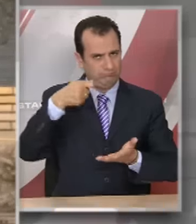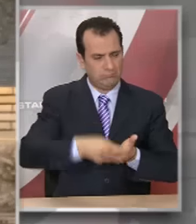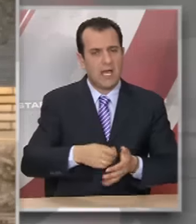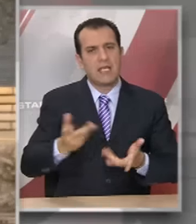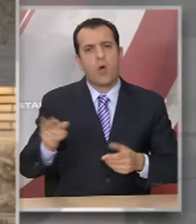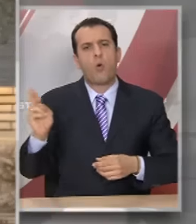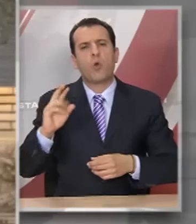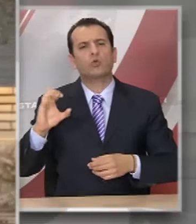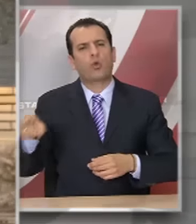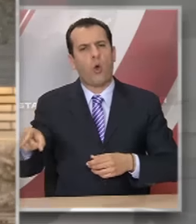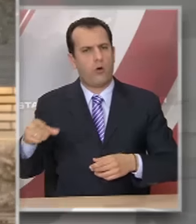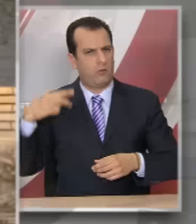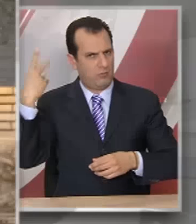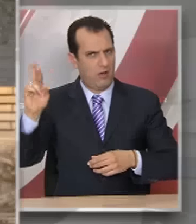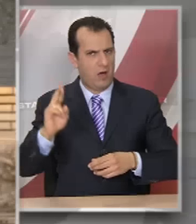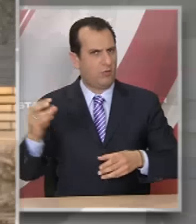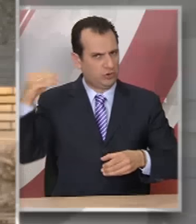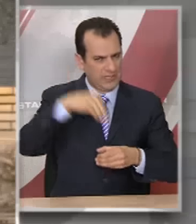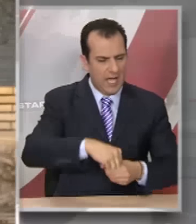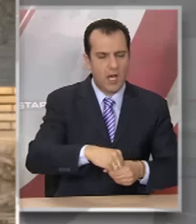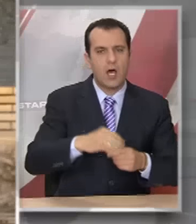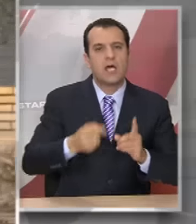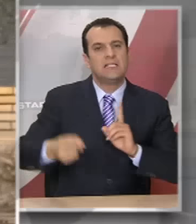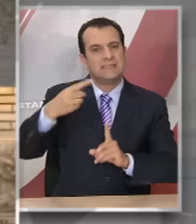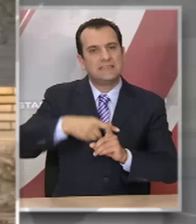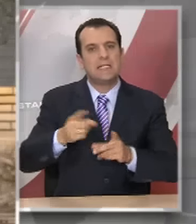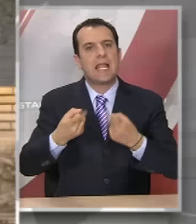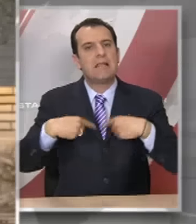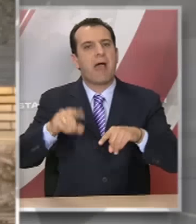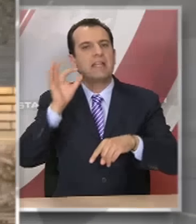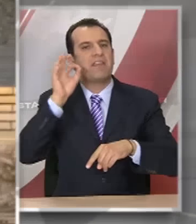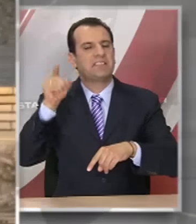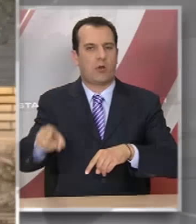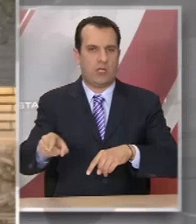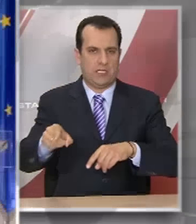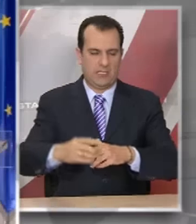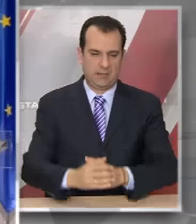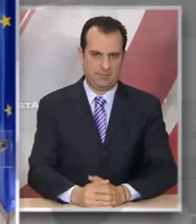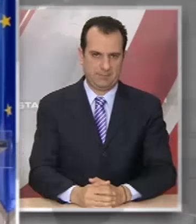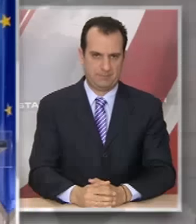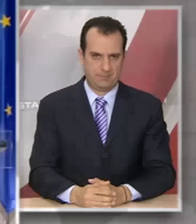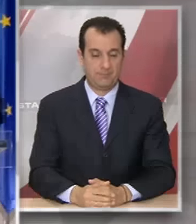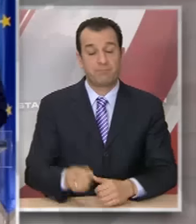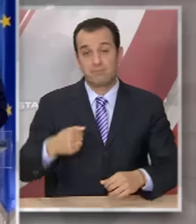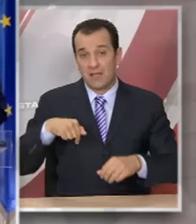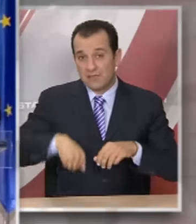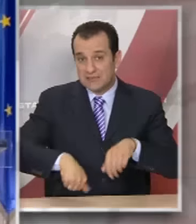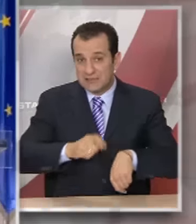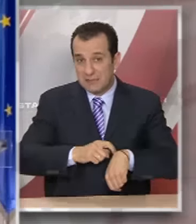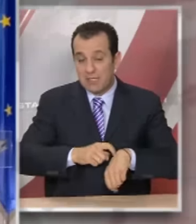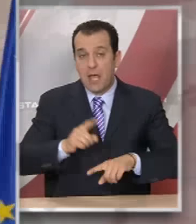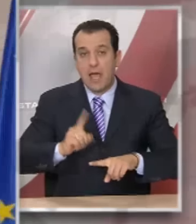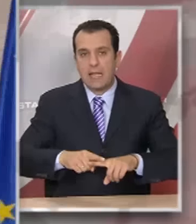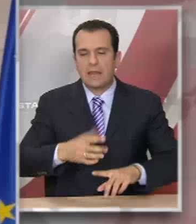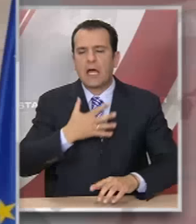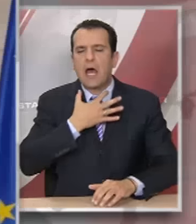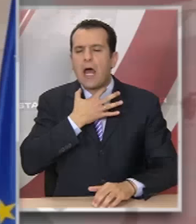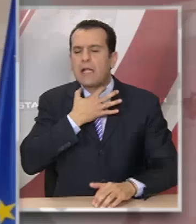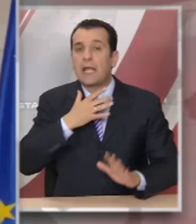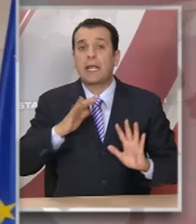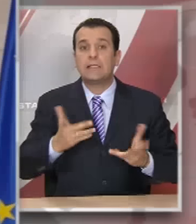και των υποδομών του λιμένου Θεσσαλονίκης. Η Ελλάδα τώρα αυτό που χρειάζεται